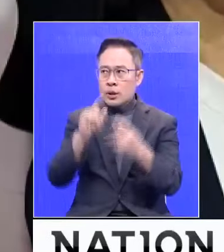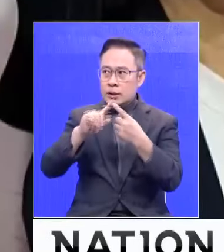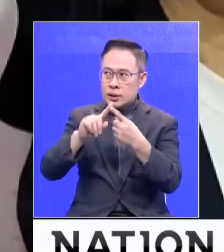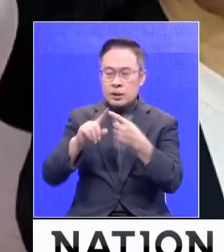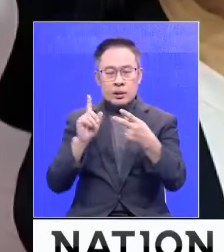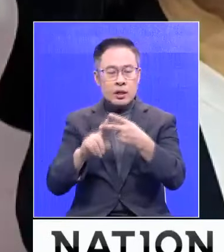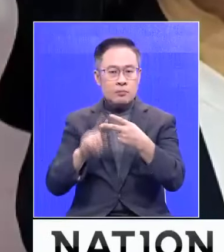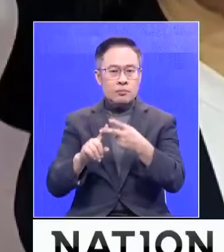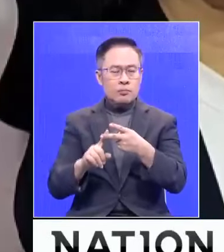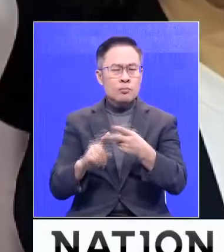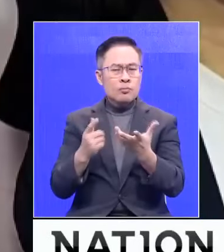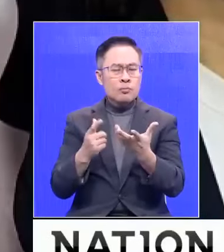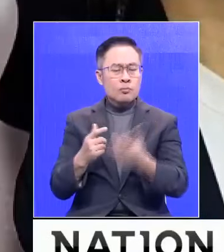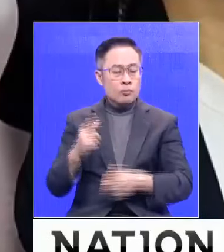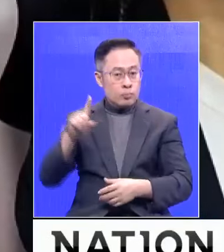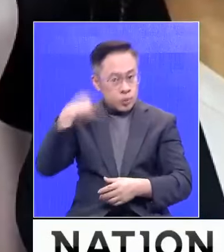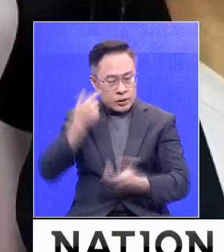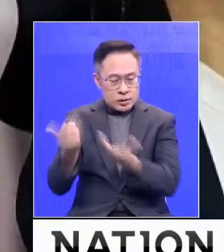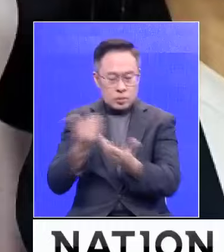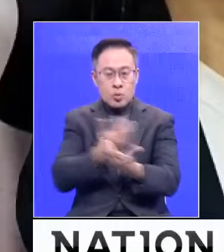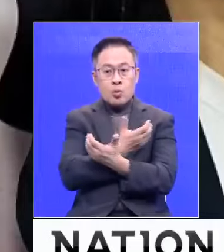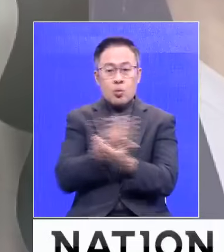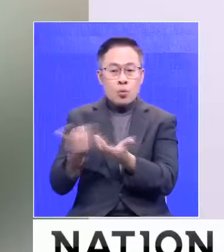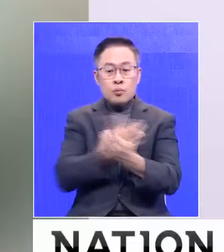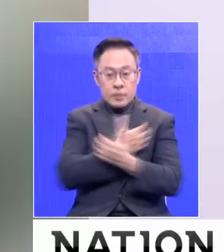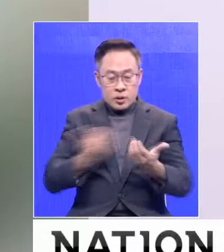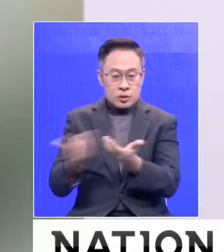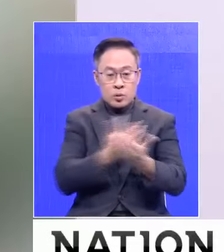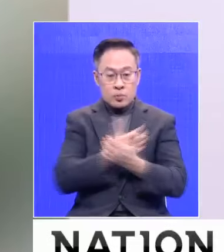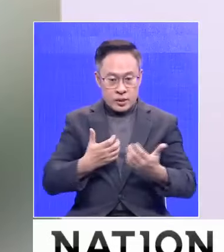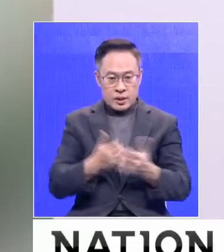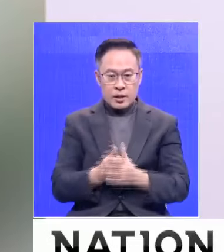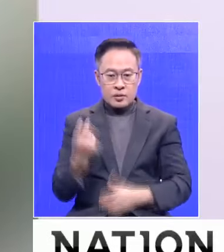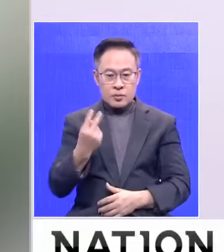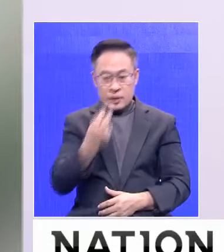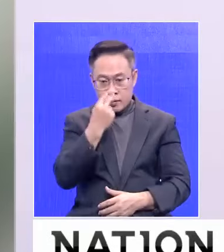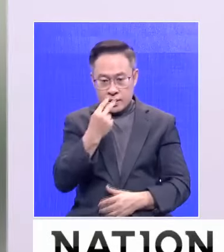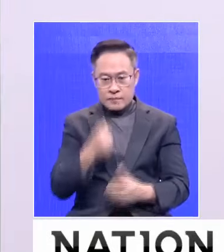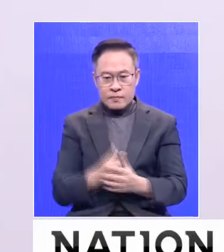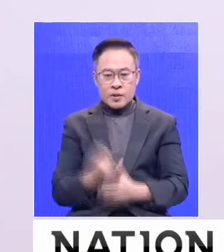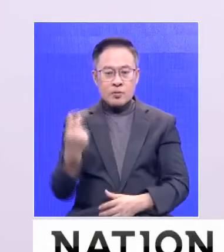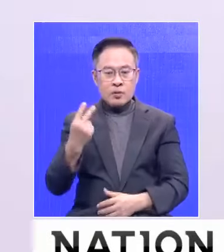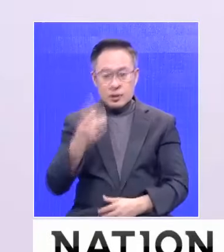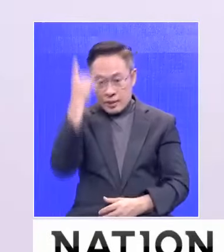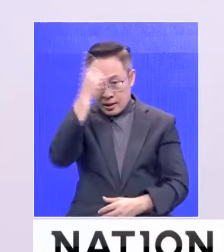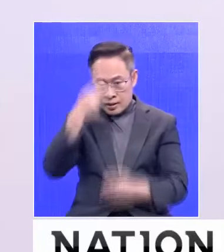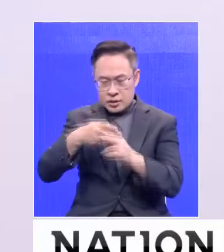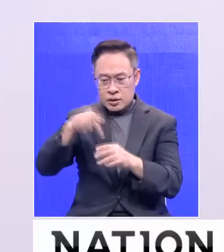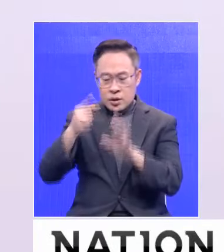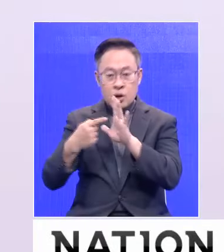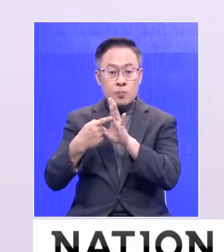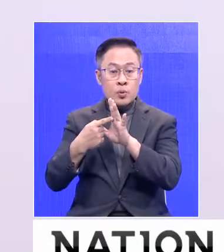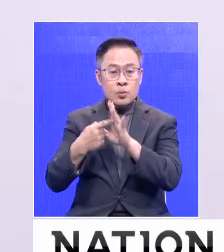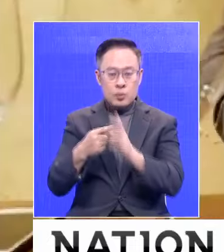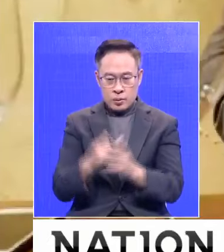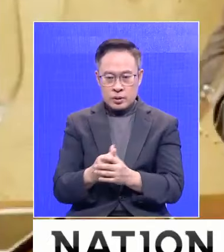องใช้ในขณะที่คุณปูมัทนาหิมะทองคำกับคุณหานภักดีหานหิมะทองคำสามีนะครับแล้วก็ทีมทนายความมีทนายประมาณ